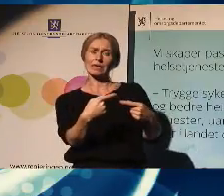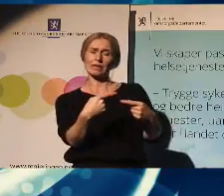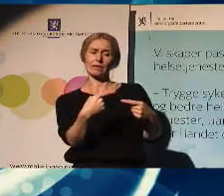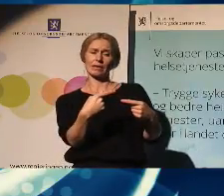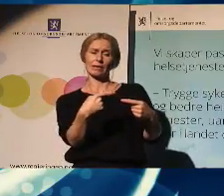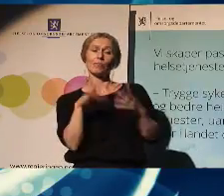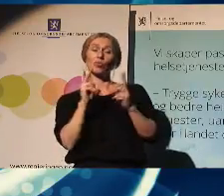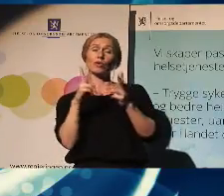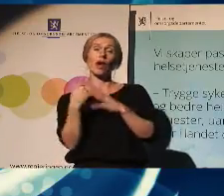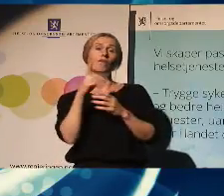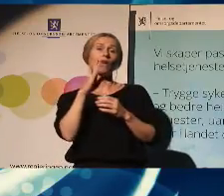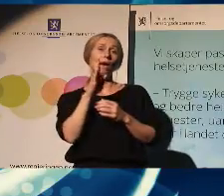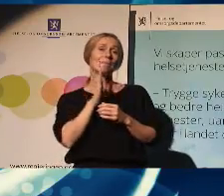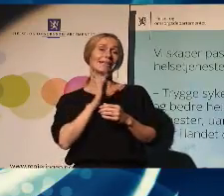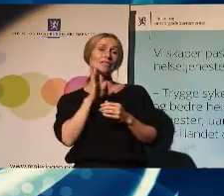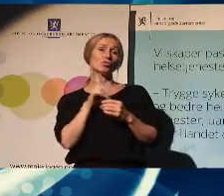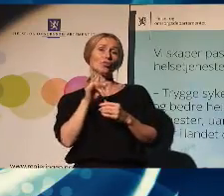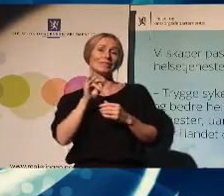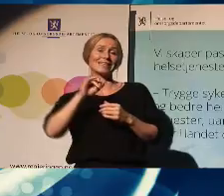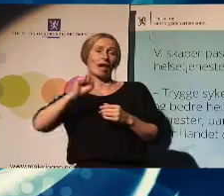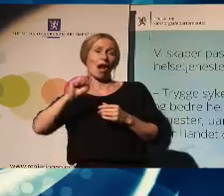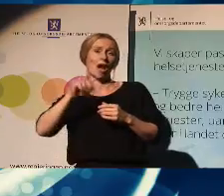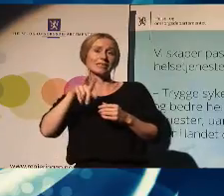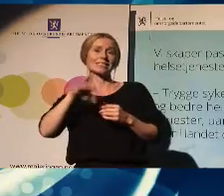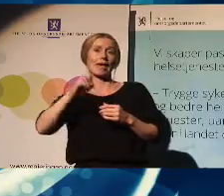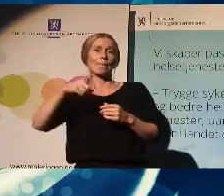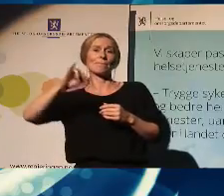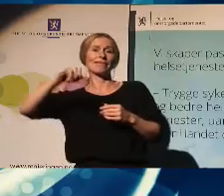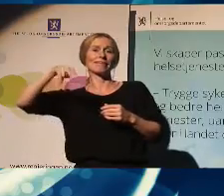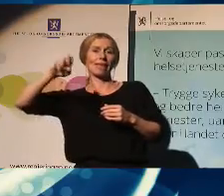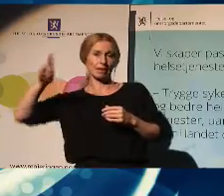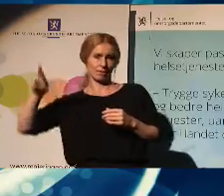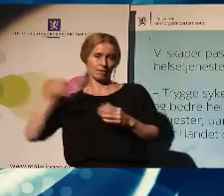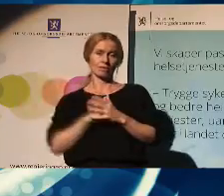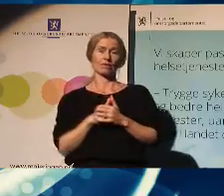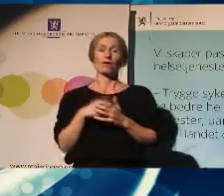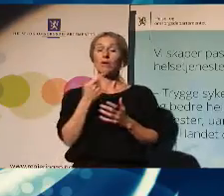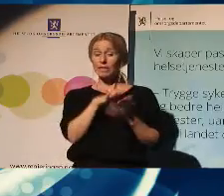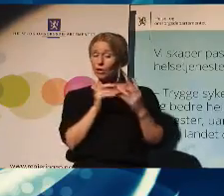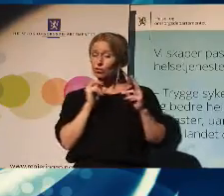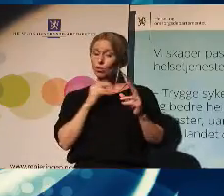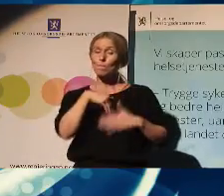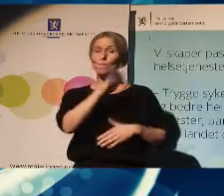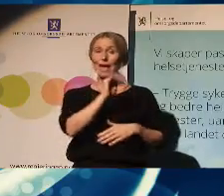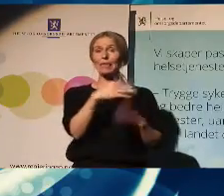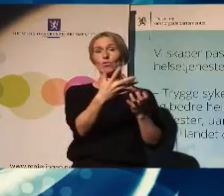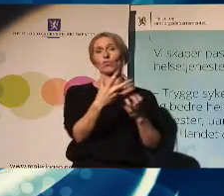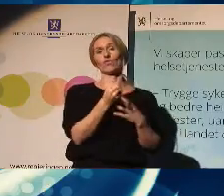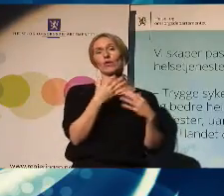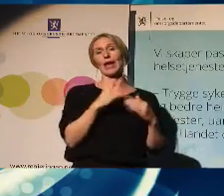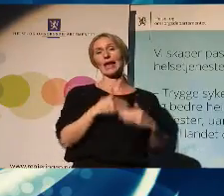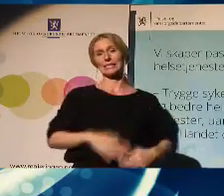benzodiazepiner. Eldre med problematisk inntak av alkohol har ofte behov for omfattende helse- og